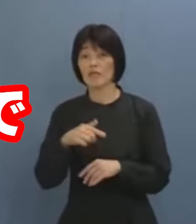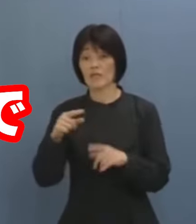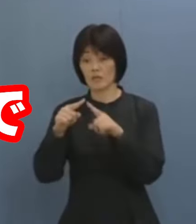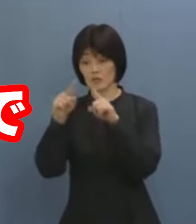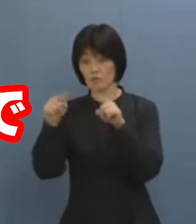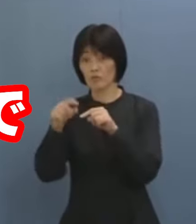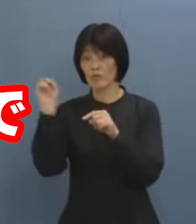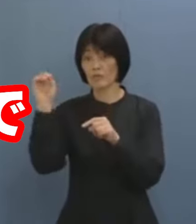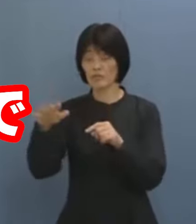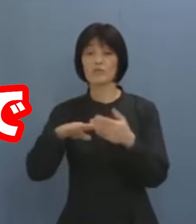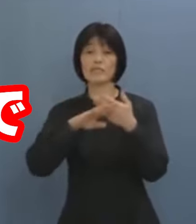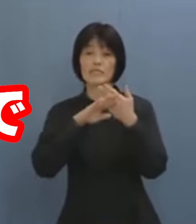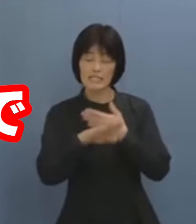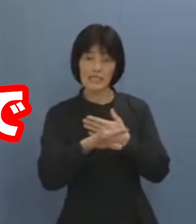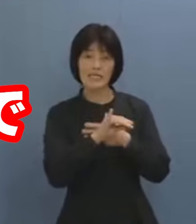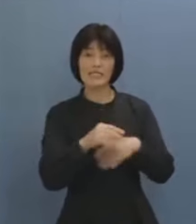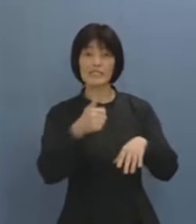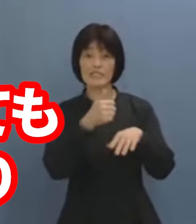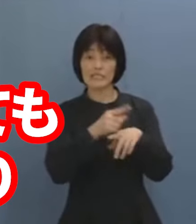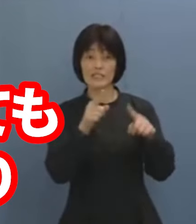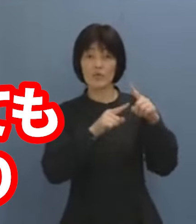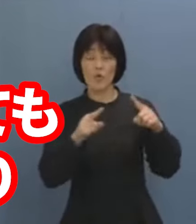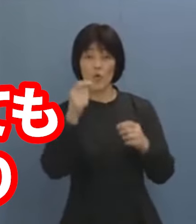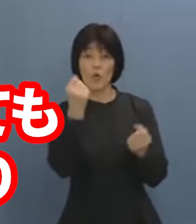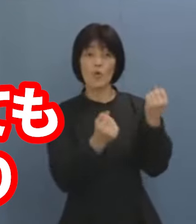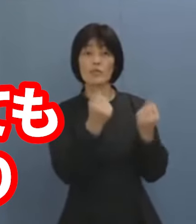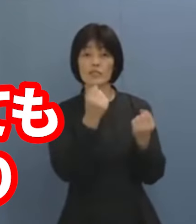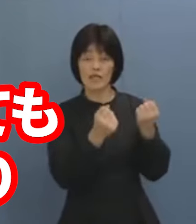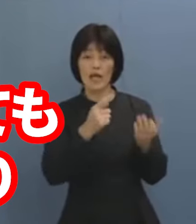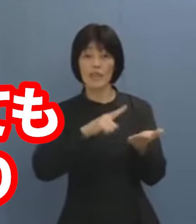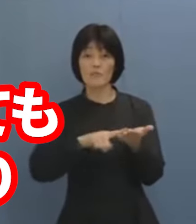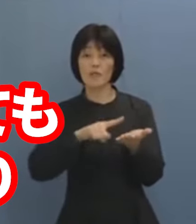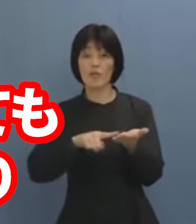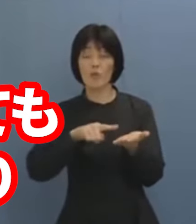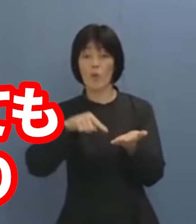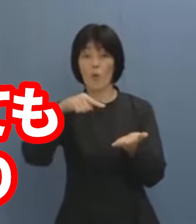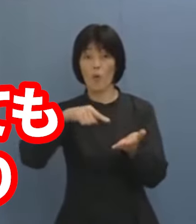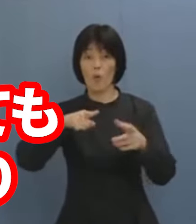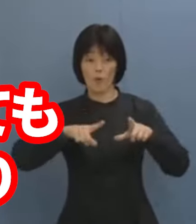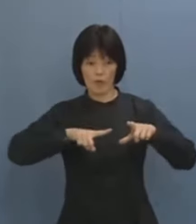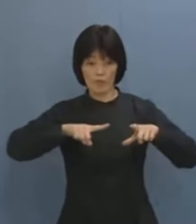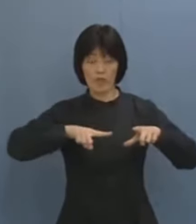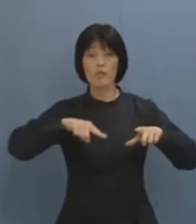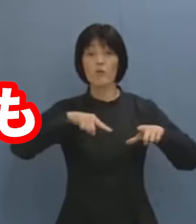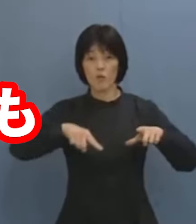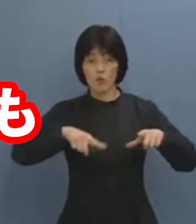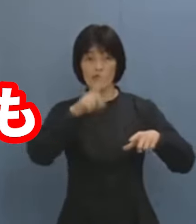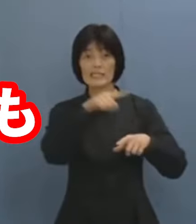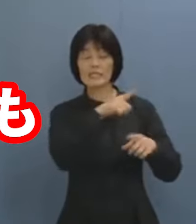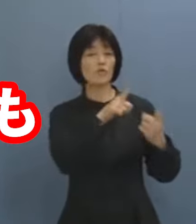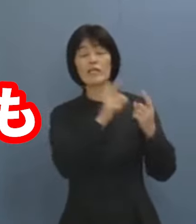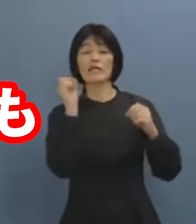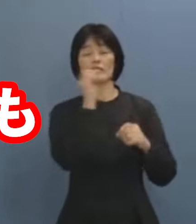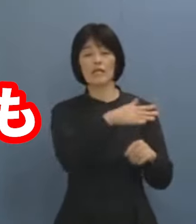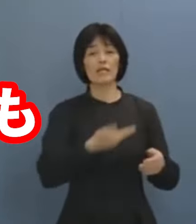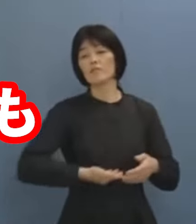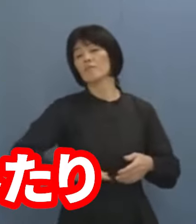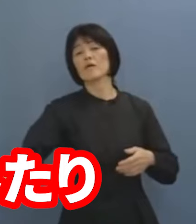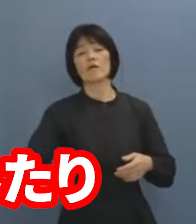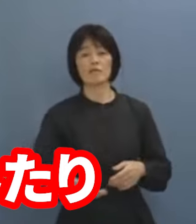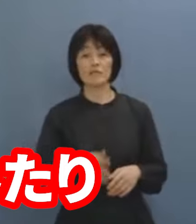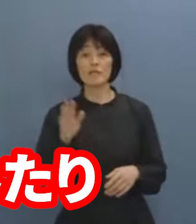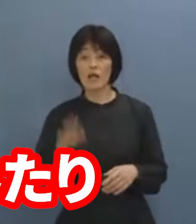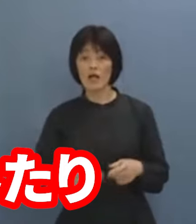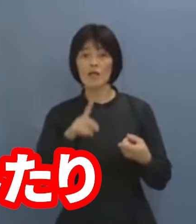知事公用車内でタブレット端末をですね、人に向かって投げなくても前に放り投げてみたり、それからアンケートにもありましたけど、まあペン